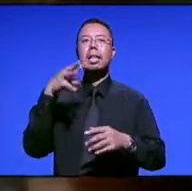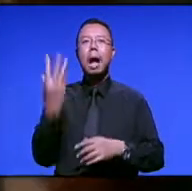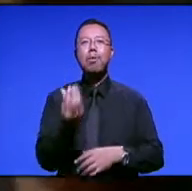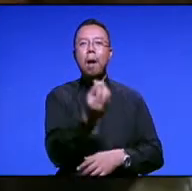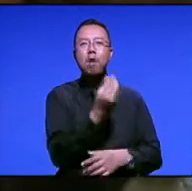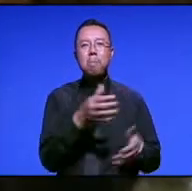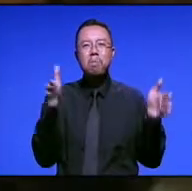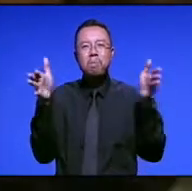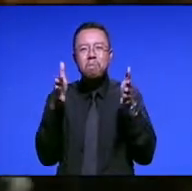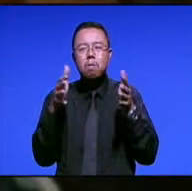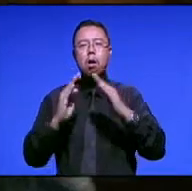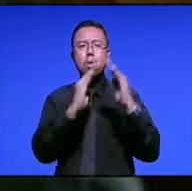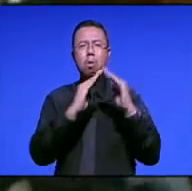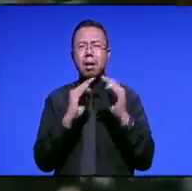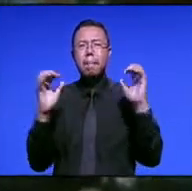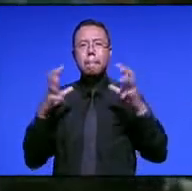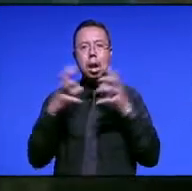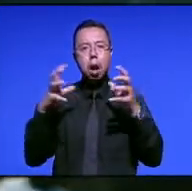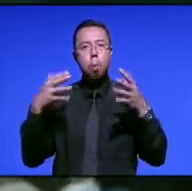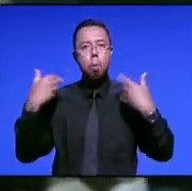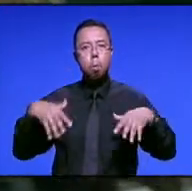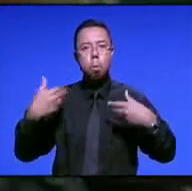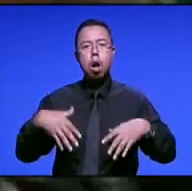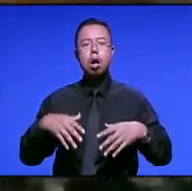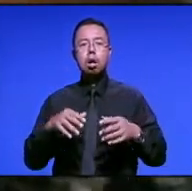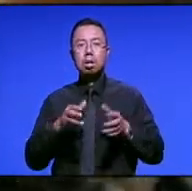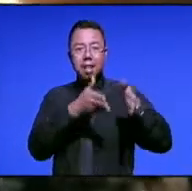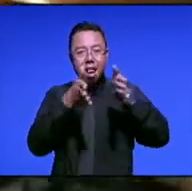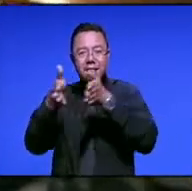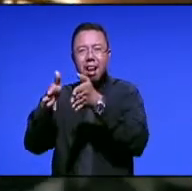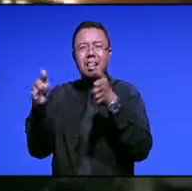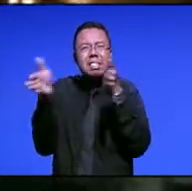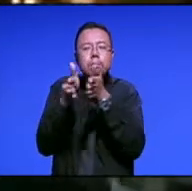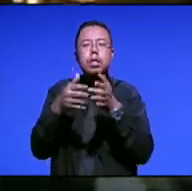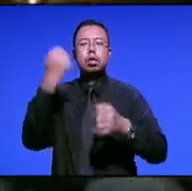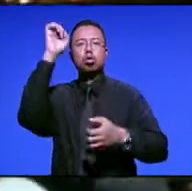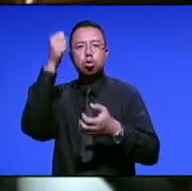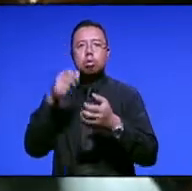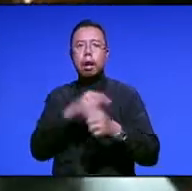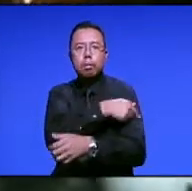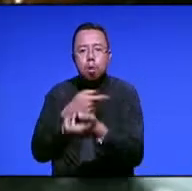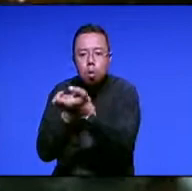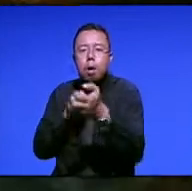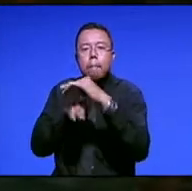penduduk. Padatnya pemukiman akan mempersulit akses petugas damkar menuju lokasi kebakaran.